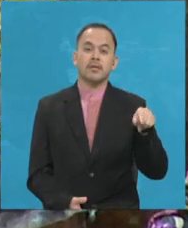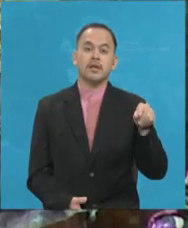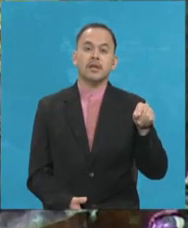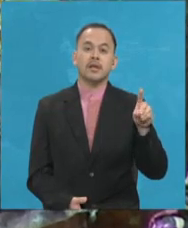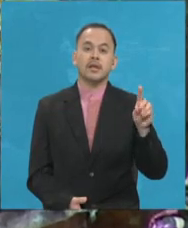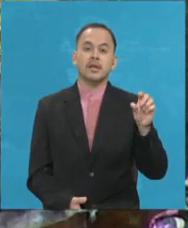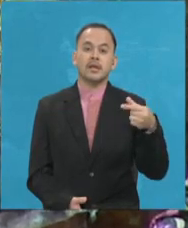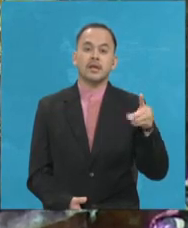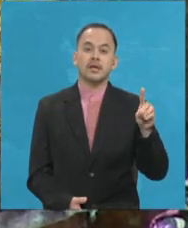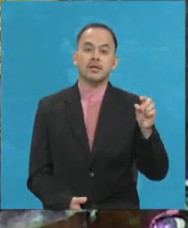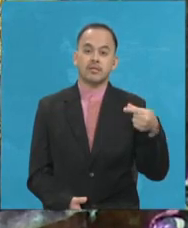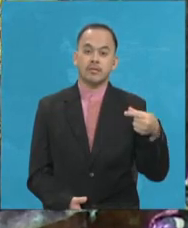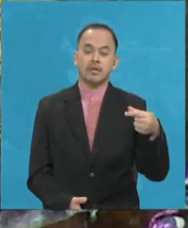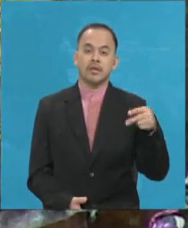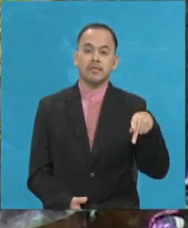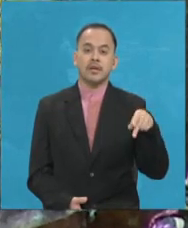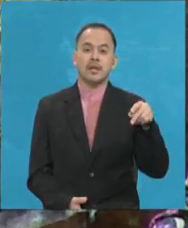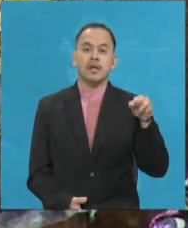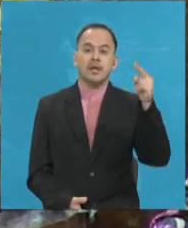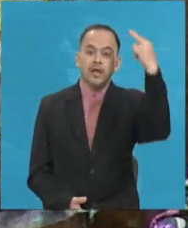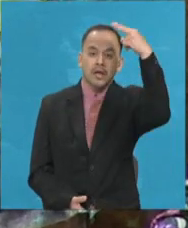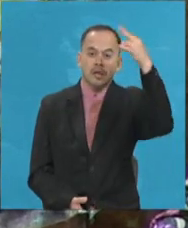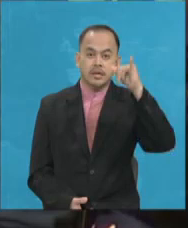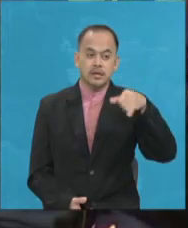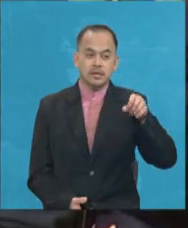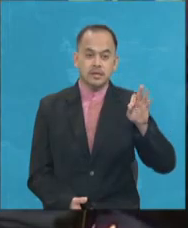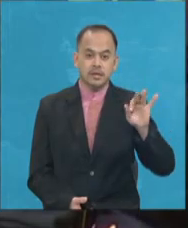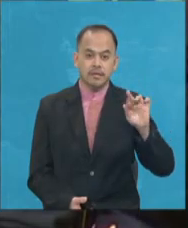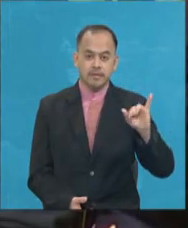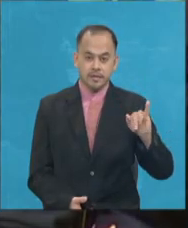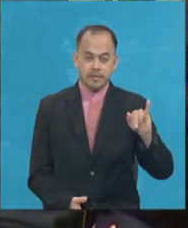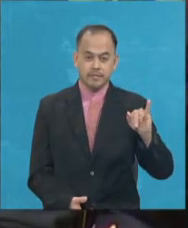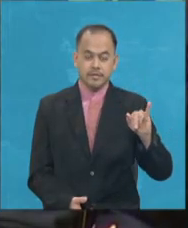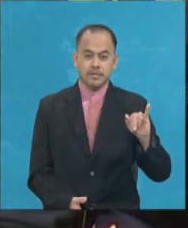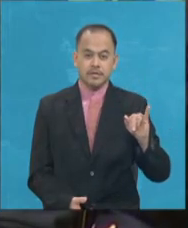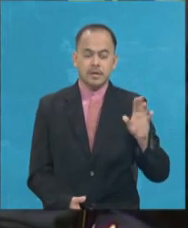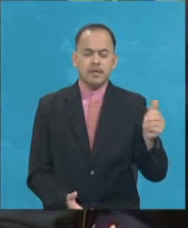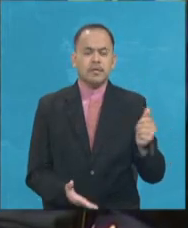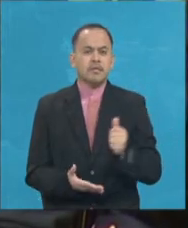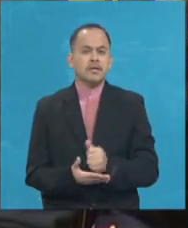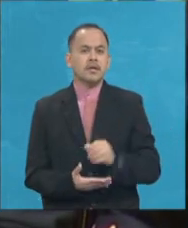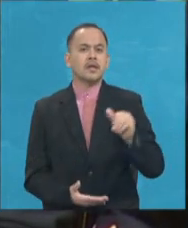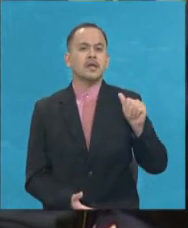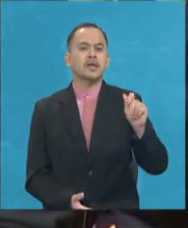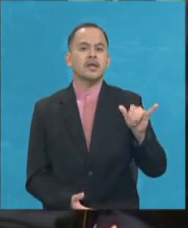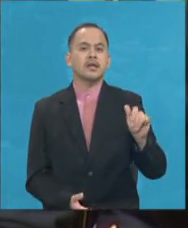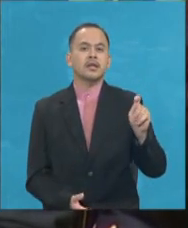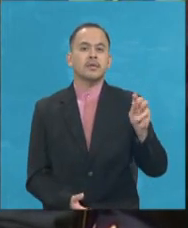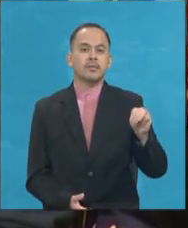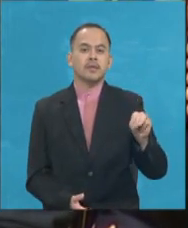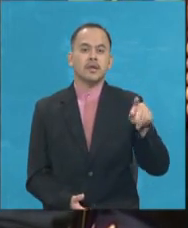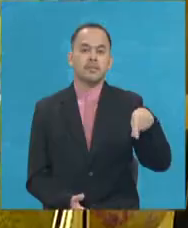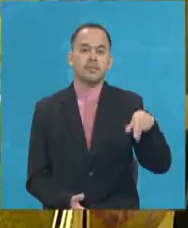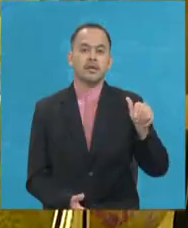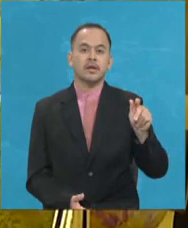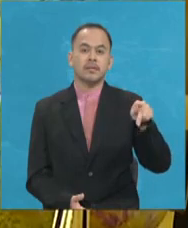digadong shahibul maal pengiran muda Haji Jefri Bolkiah juga berangkat yang teramat Mulia Paduka Sri